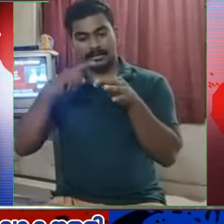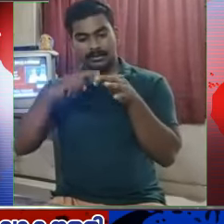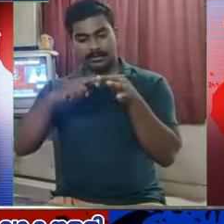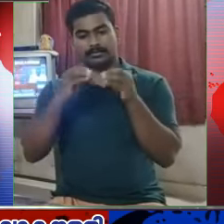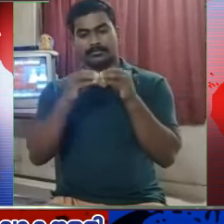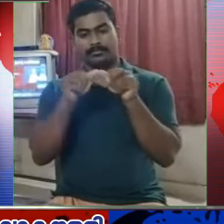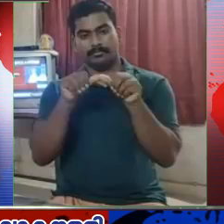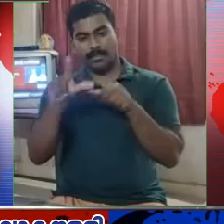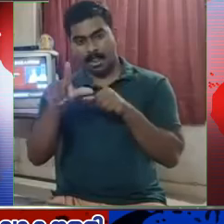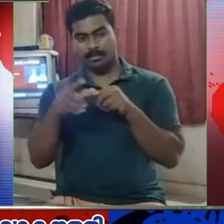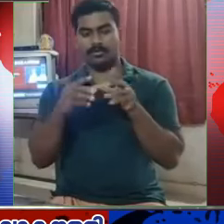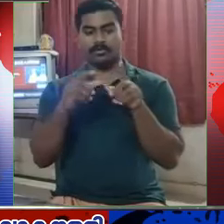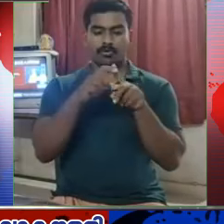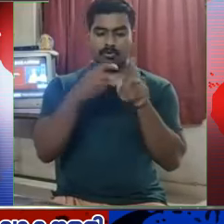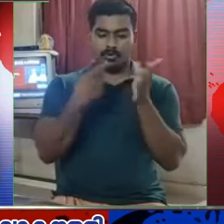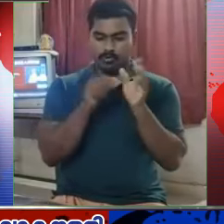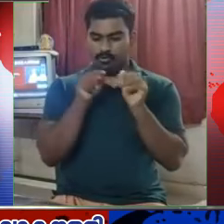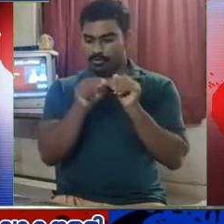മാമൻ മാത്യു,